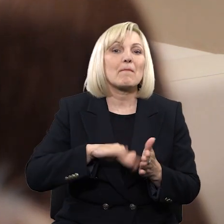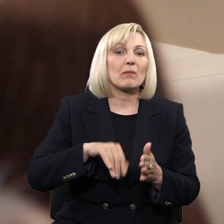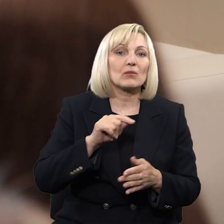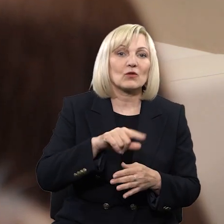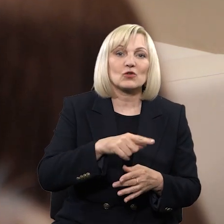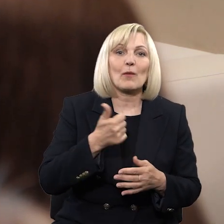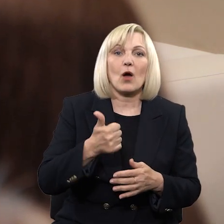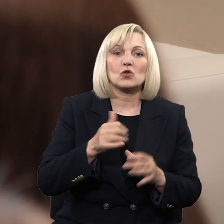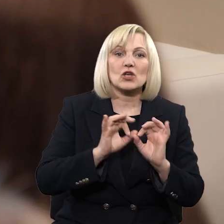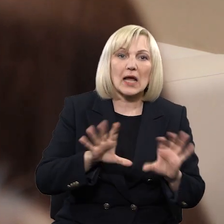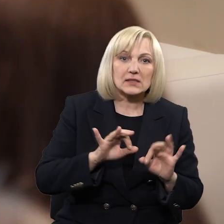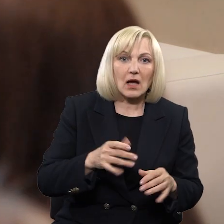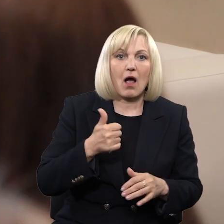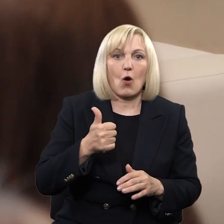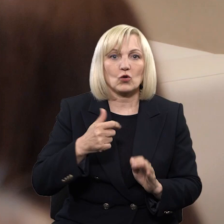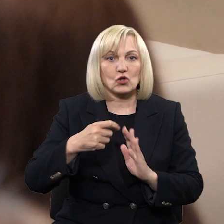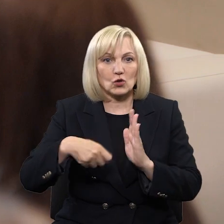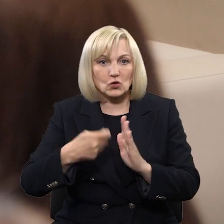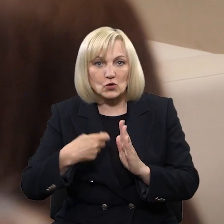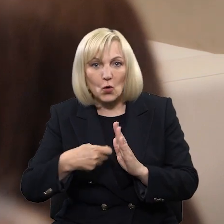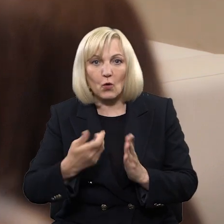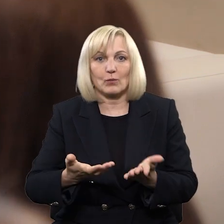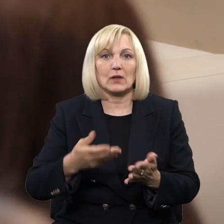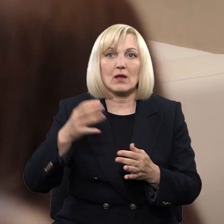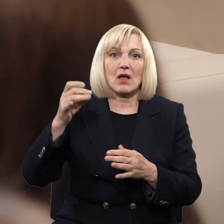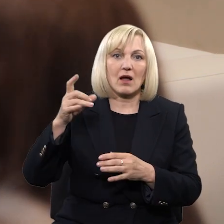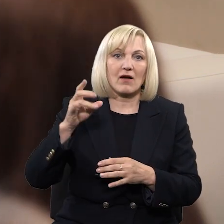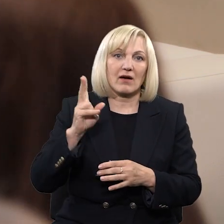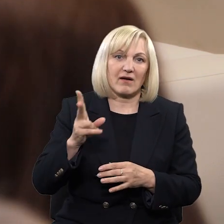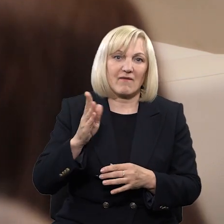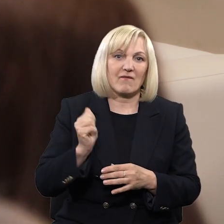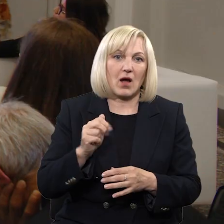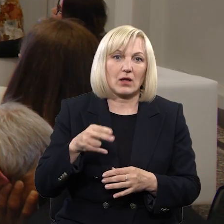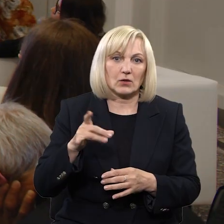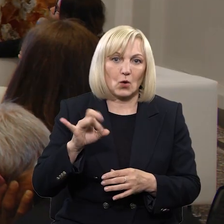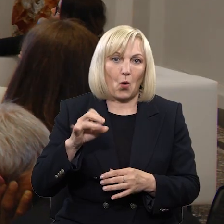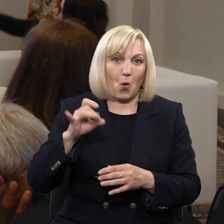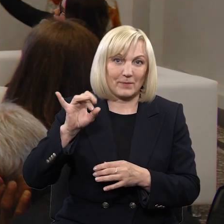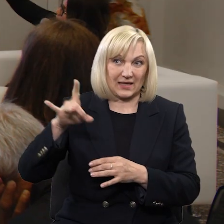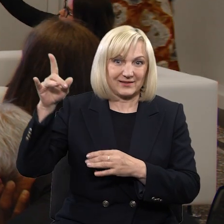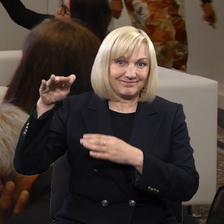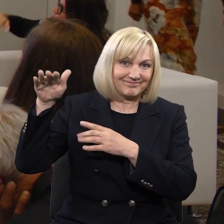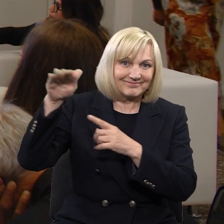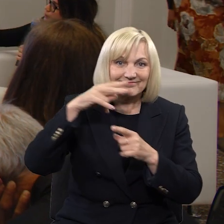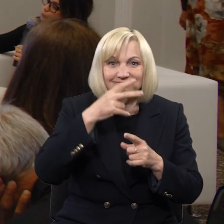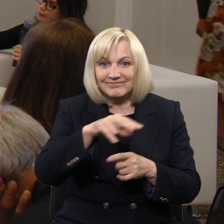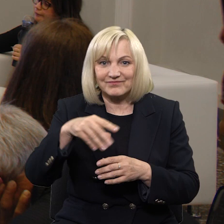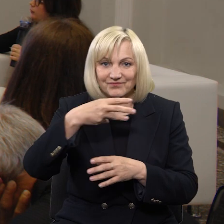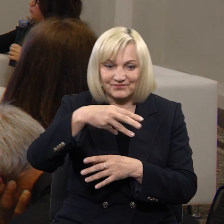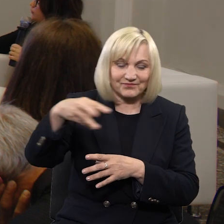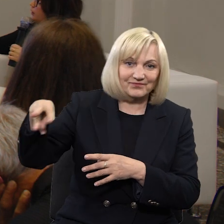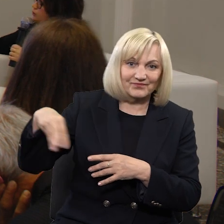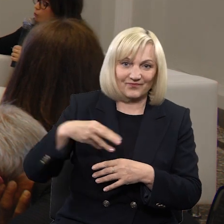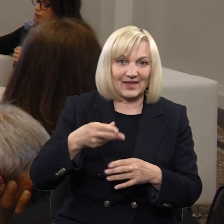что очень классный рассказ очень хорошая съемка в том числе с использованием квадрокоптера Вот видите все фотографии на экране на обложке видео